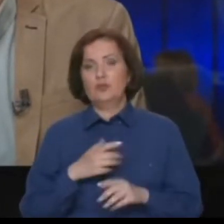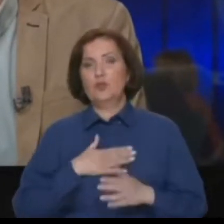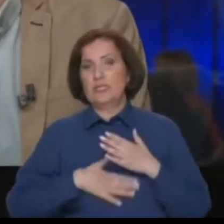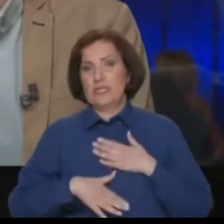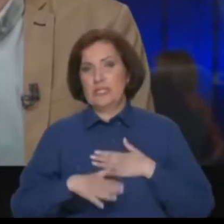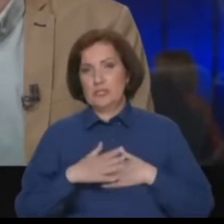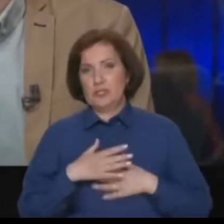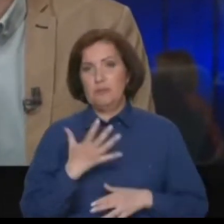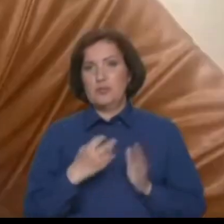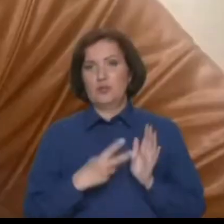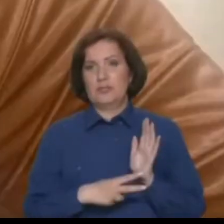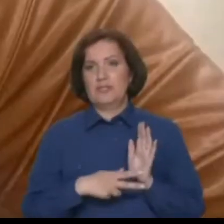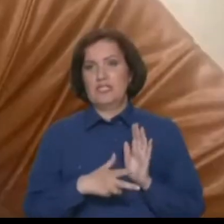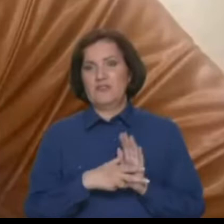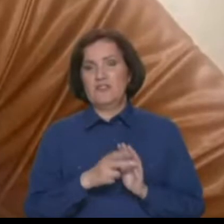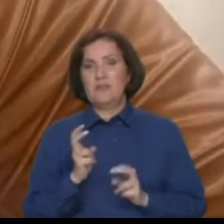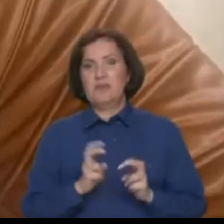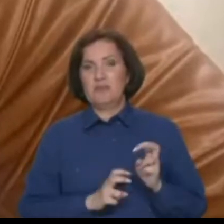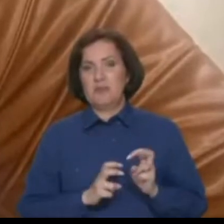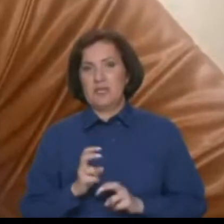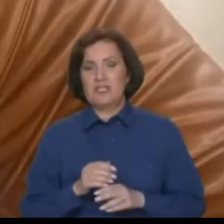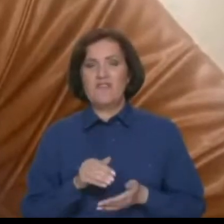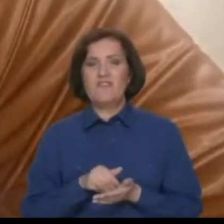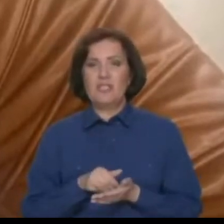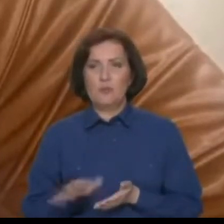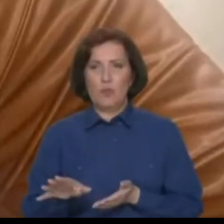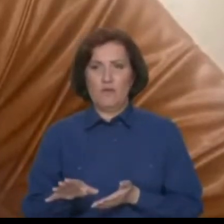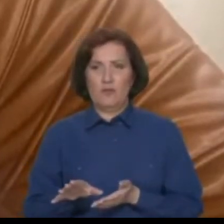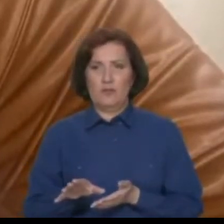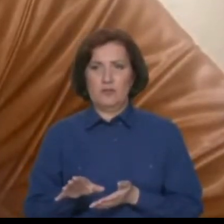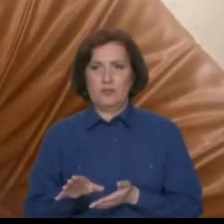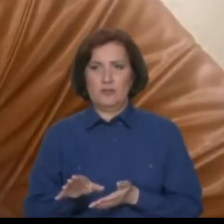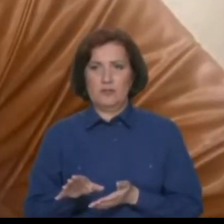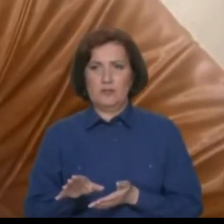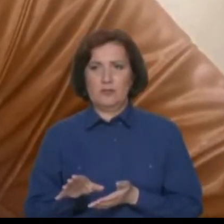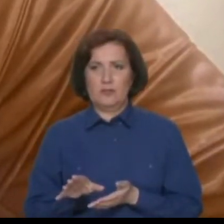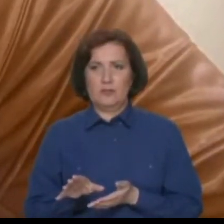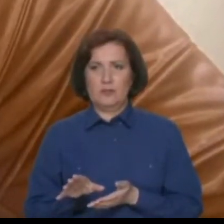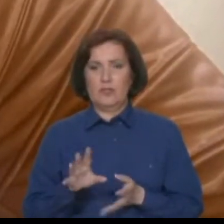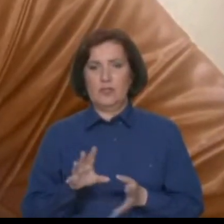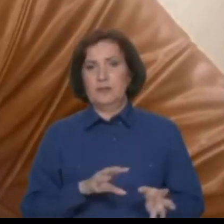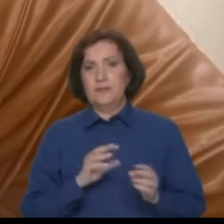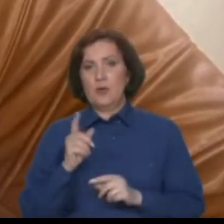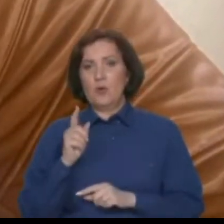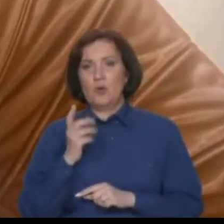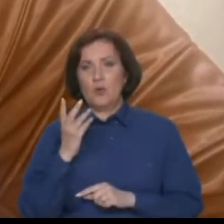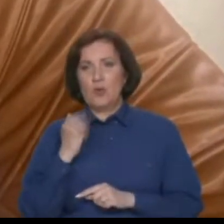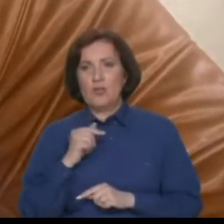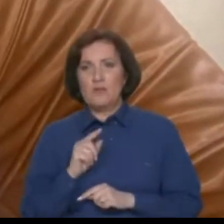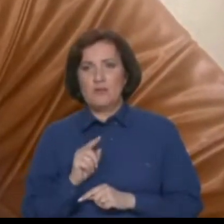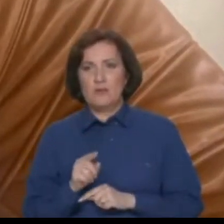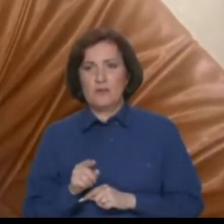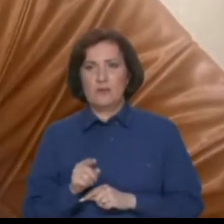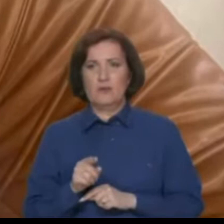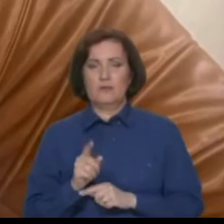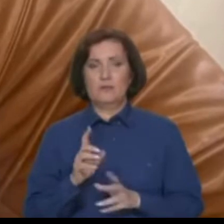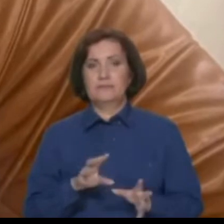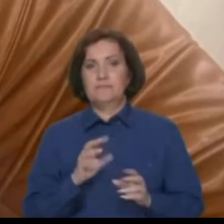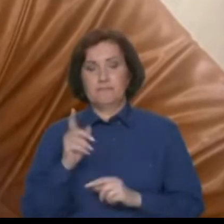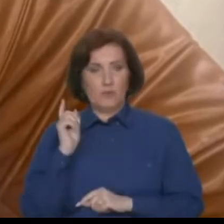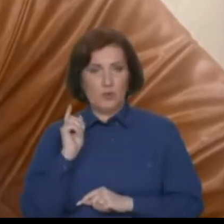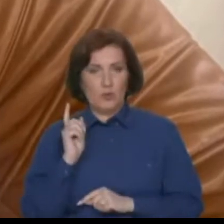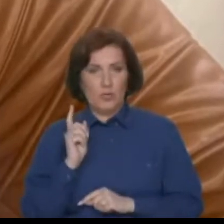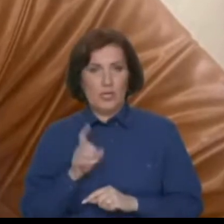тішить, 578 підприємств відмовились від... Тому що коли вони на релокації,